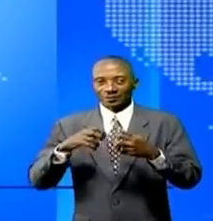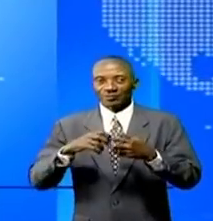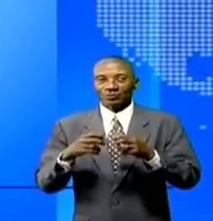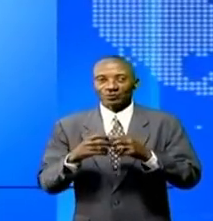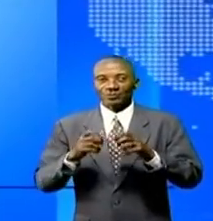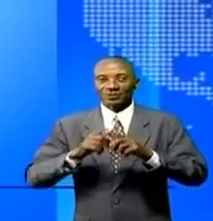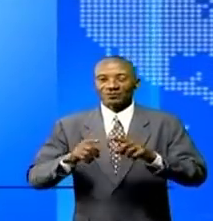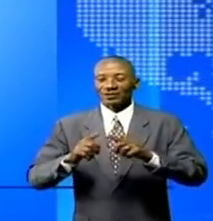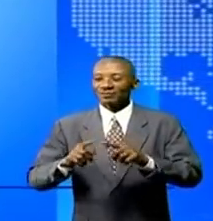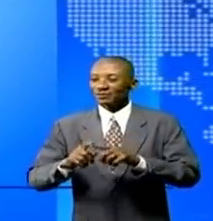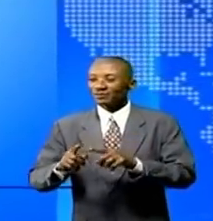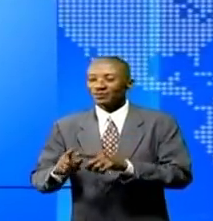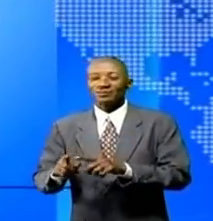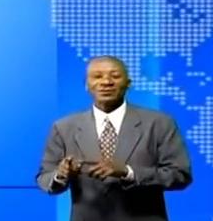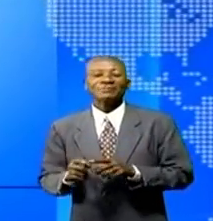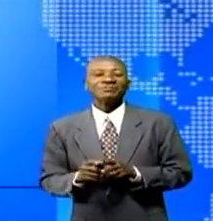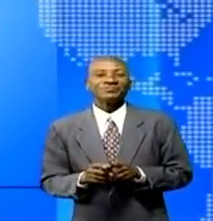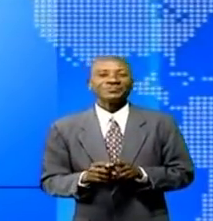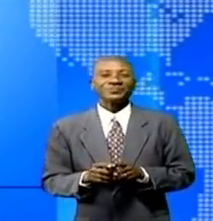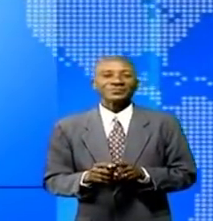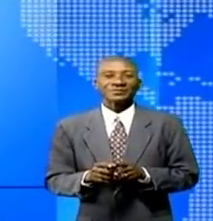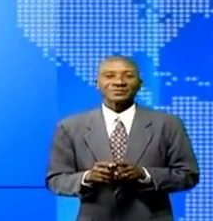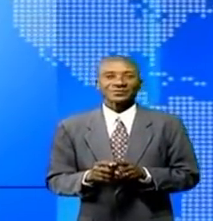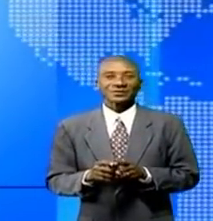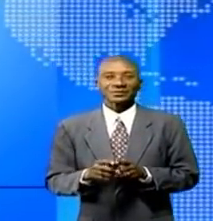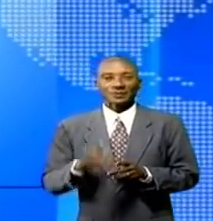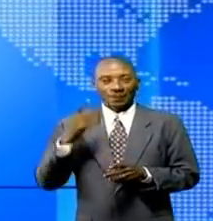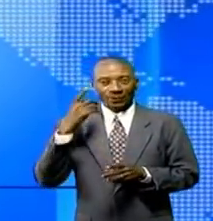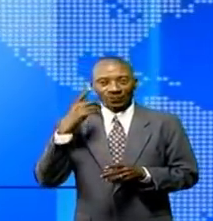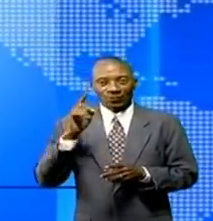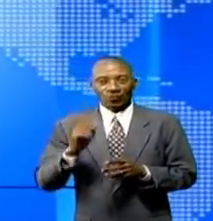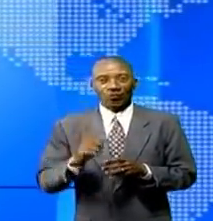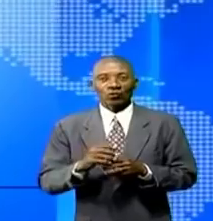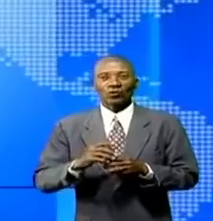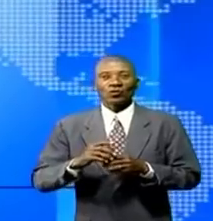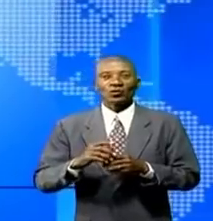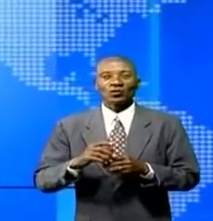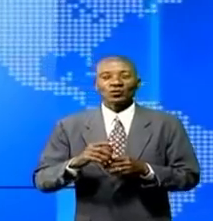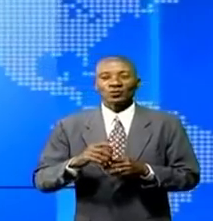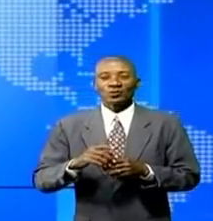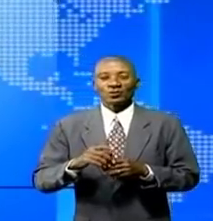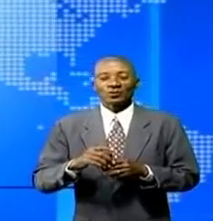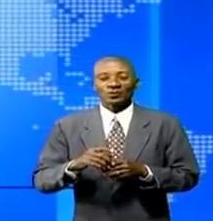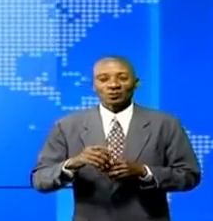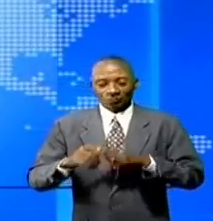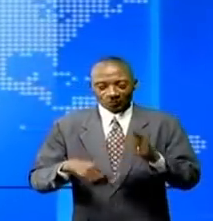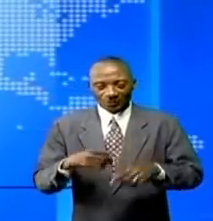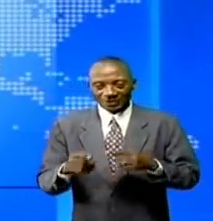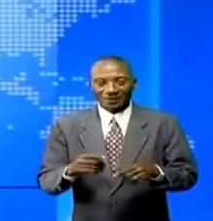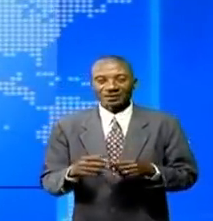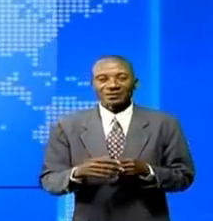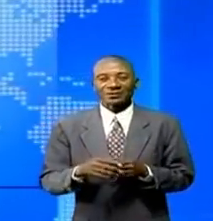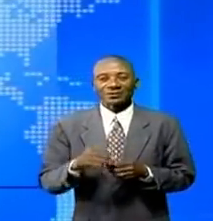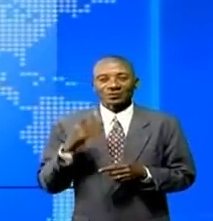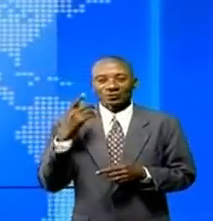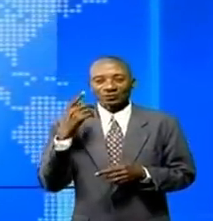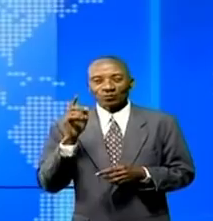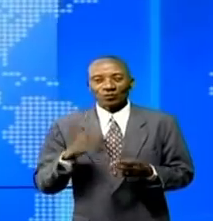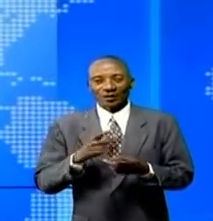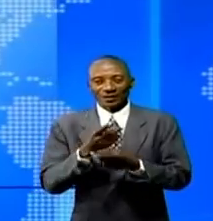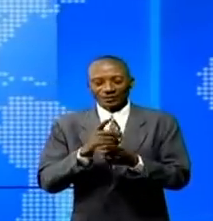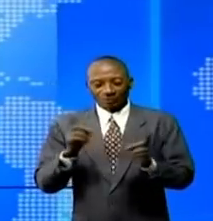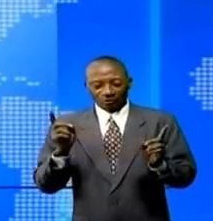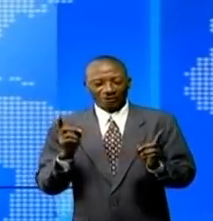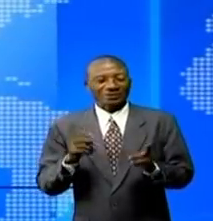mariés profitent de ces beaux moments pour échanger des mots doux et des petits cadeaux, symboles de l'amour, ainsi que des